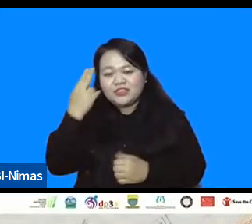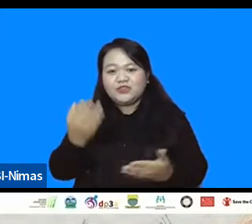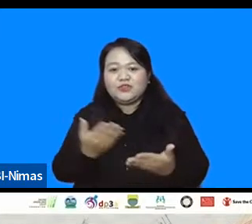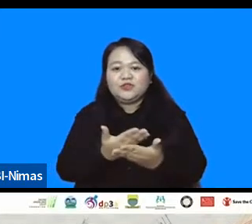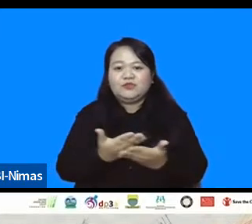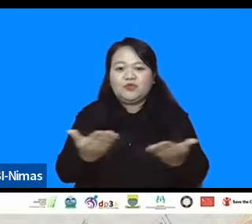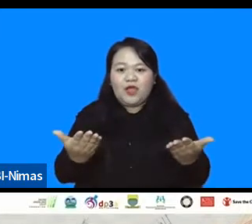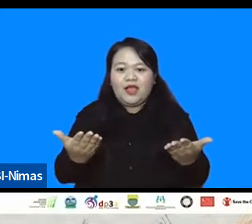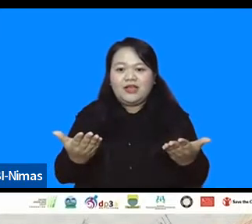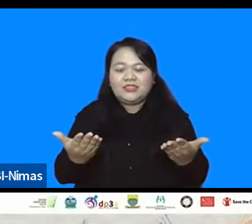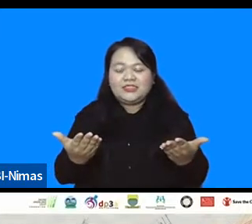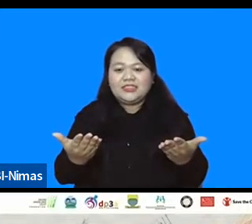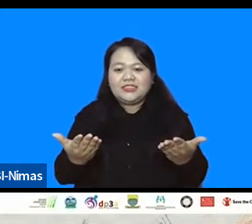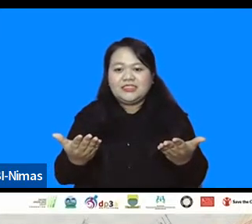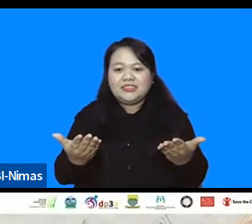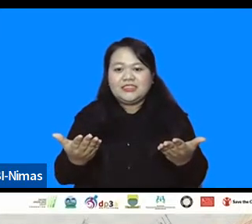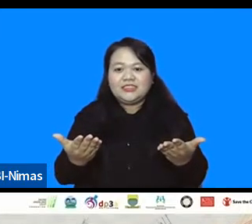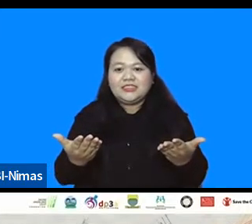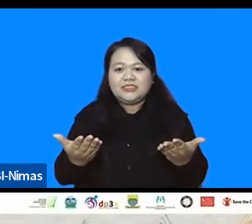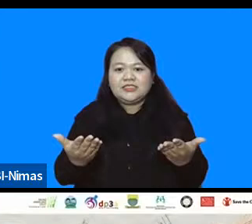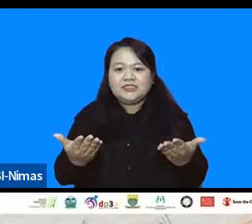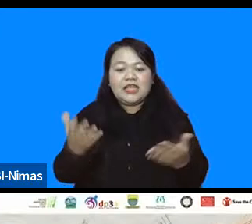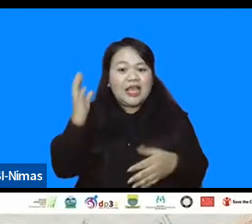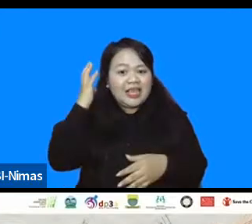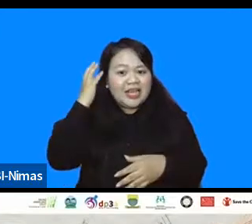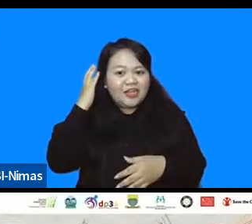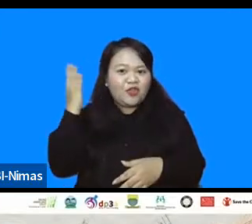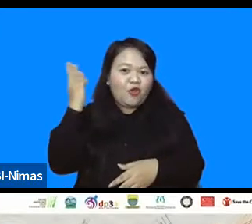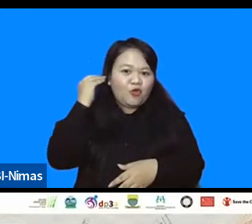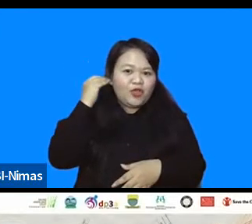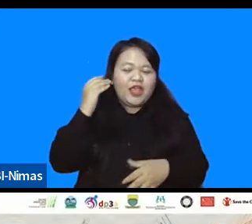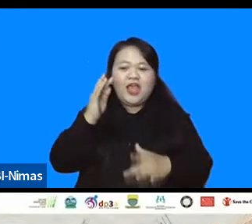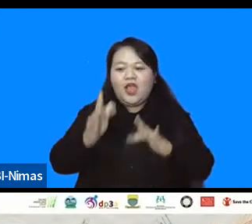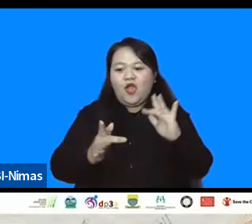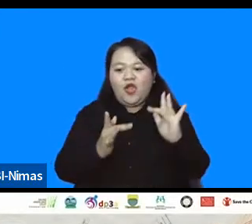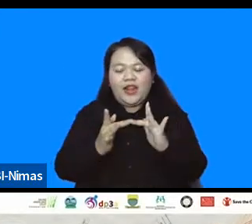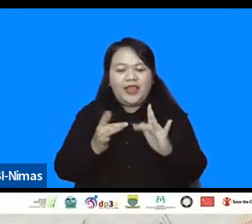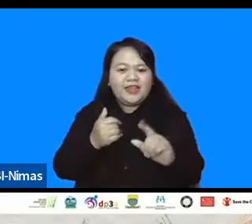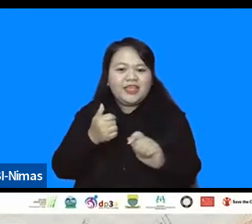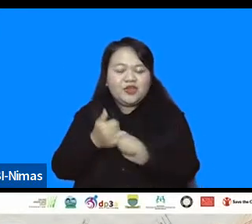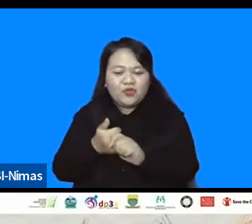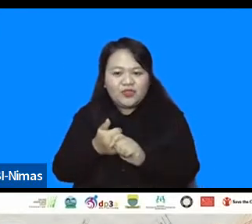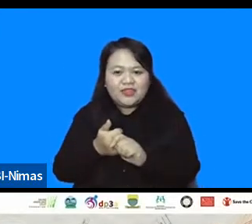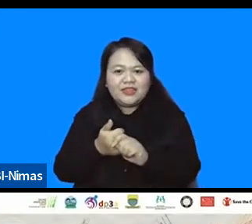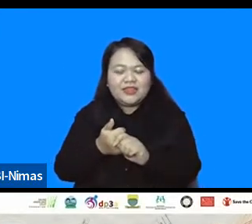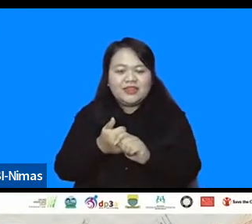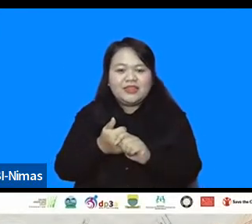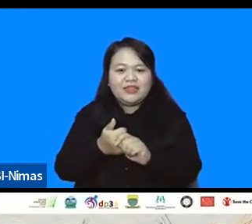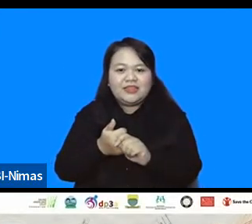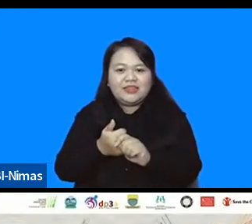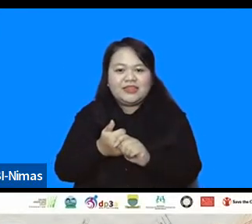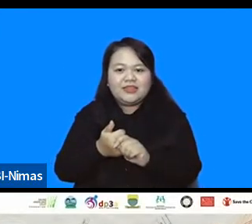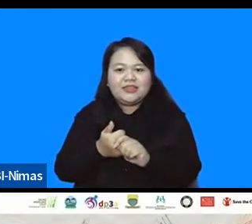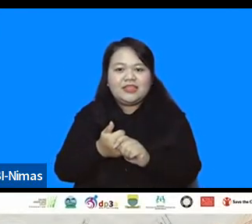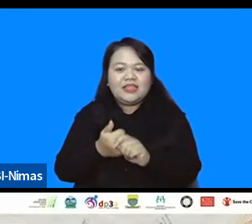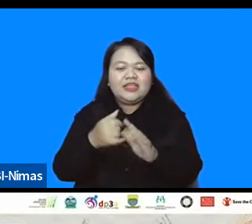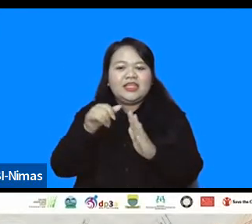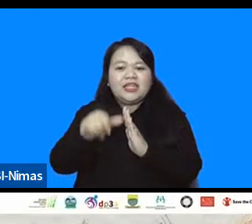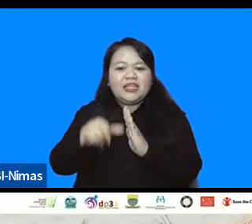seluruh pendengar radio dan peserta online yang sudah hadir di channel